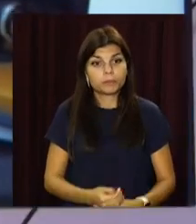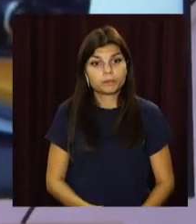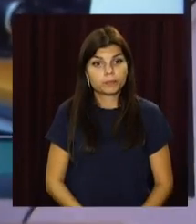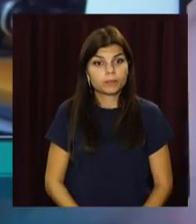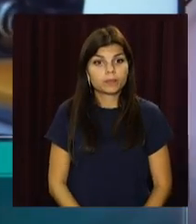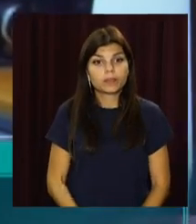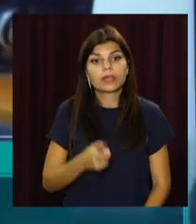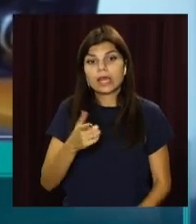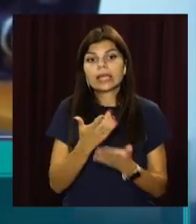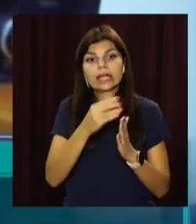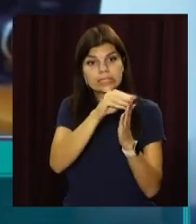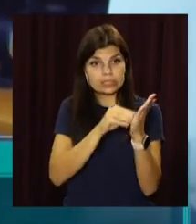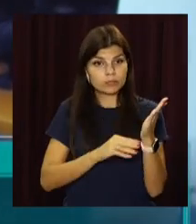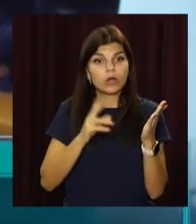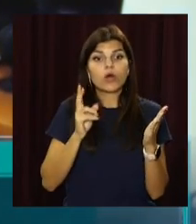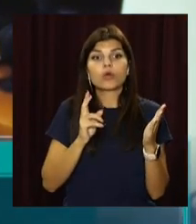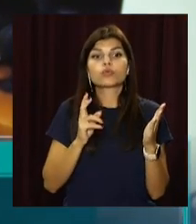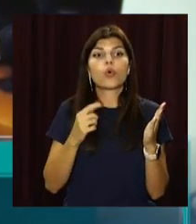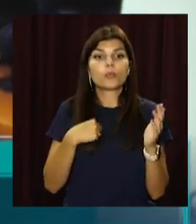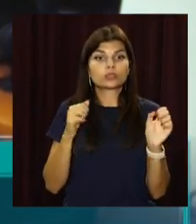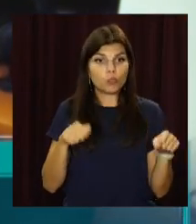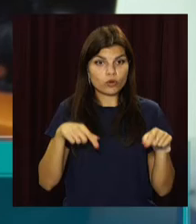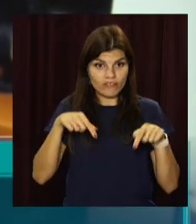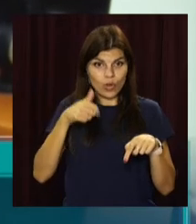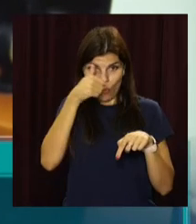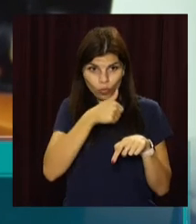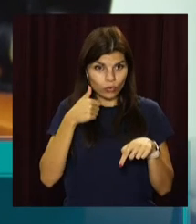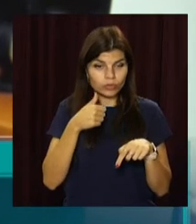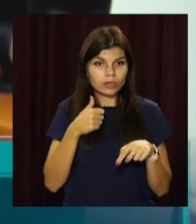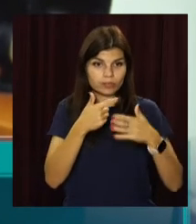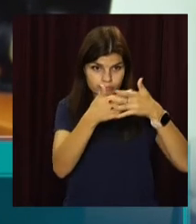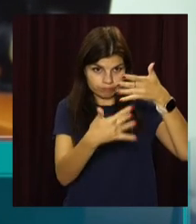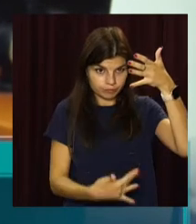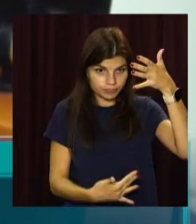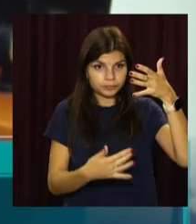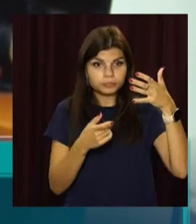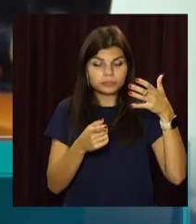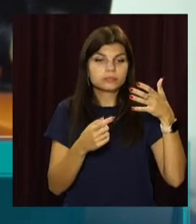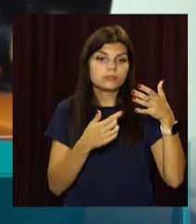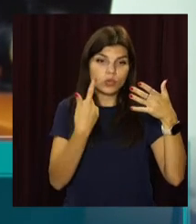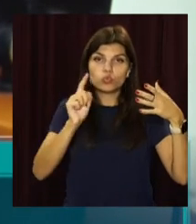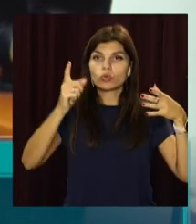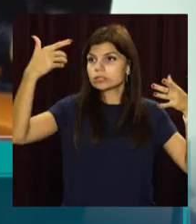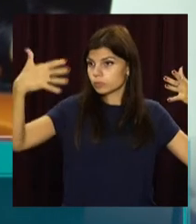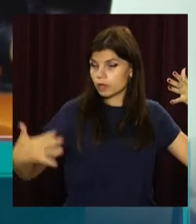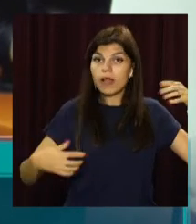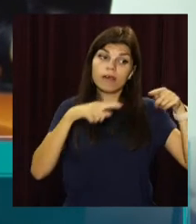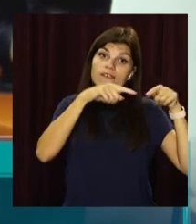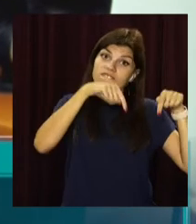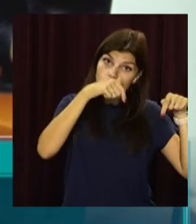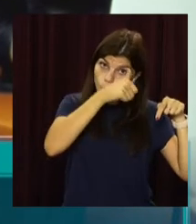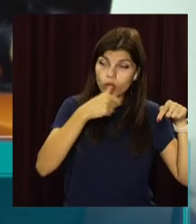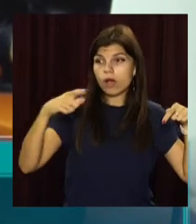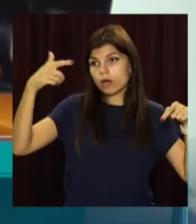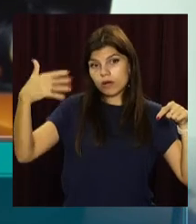Первый список, которых больных надо сегодня сделать в этот год. Второй список, это